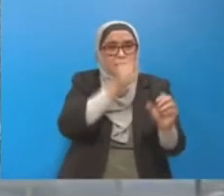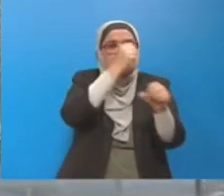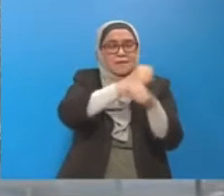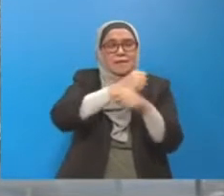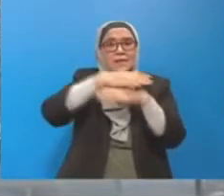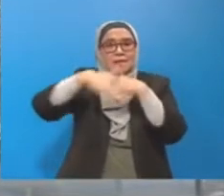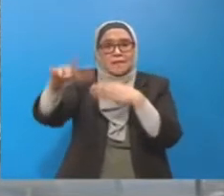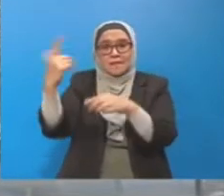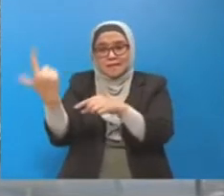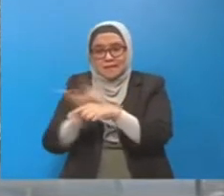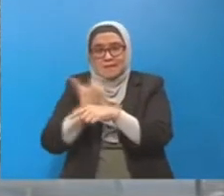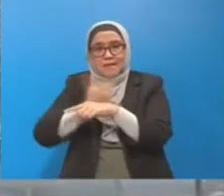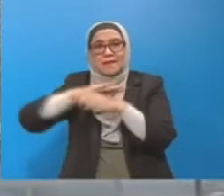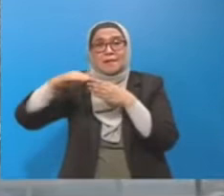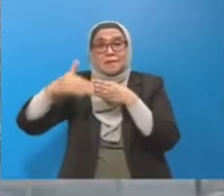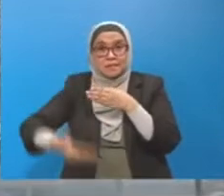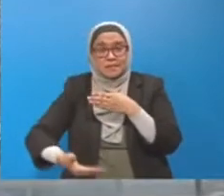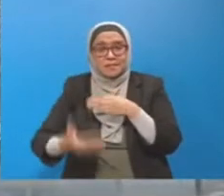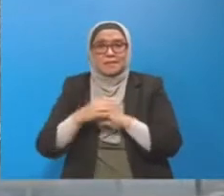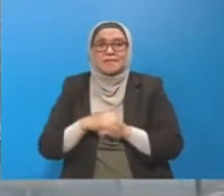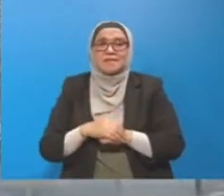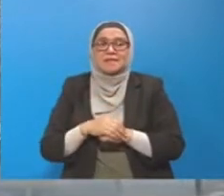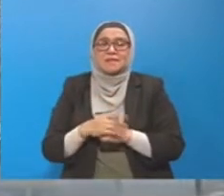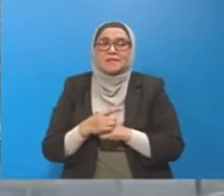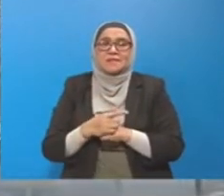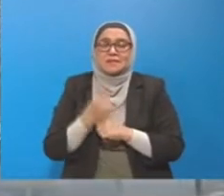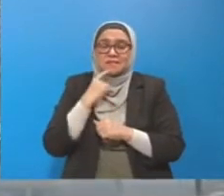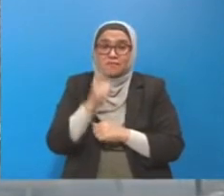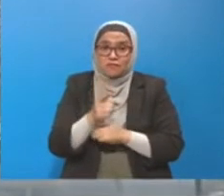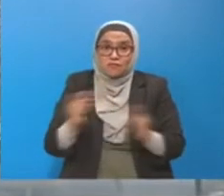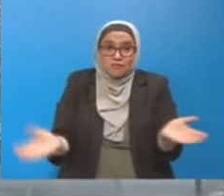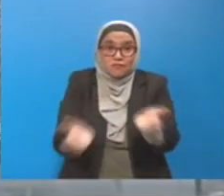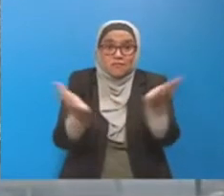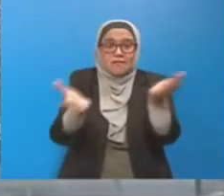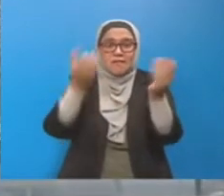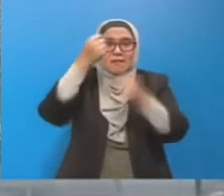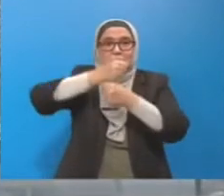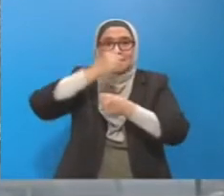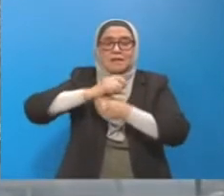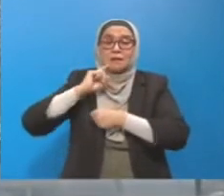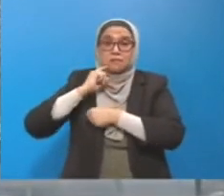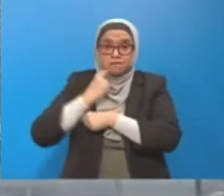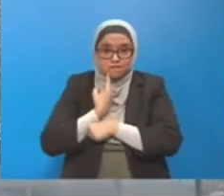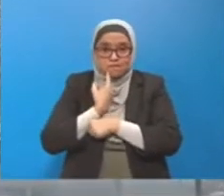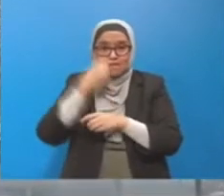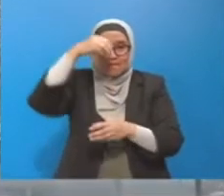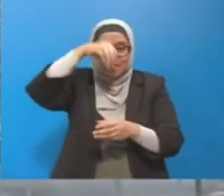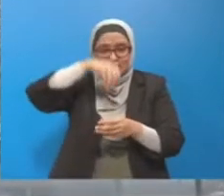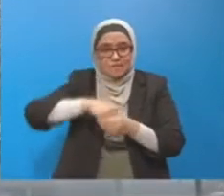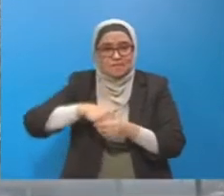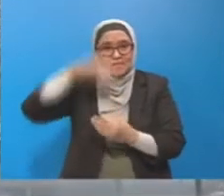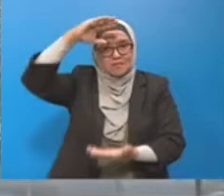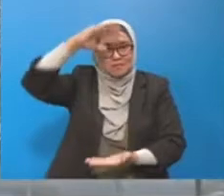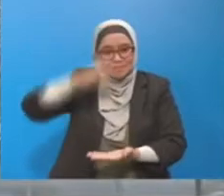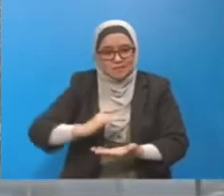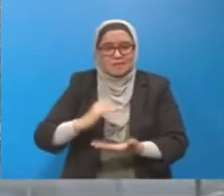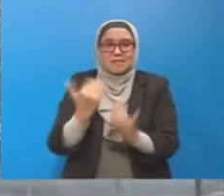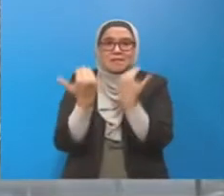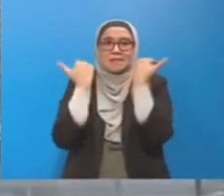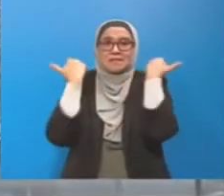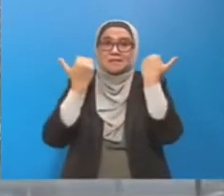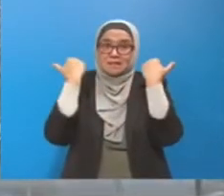untuk merancangkan lagi ke kejar-kejar yang serius dalam kita mengurangkan pengangguran